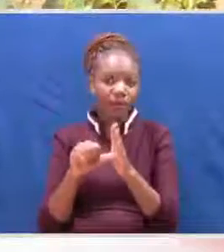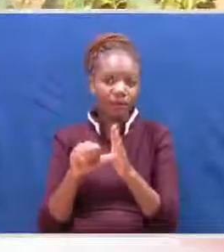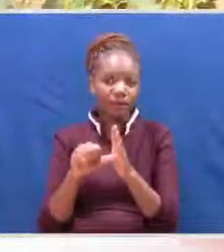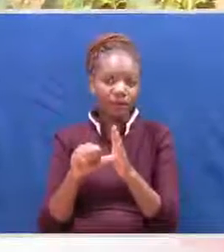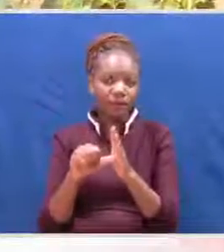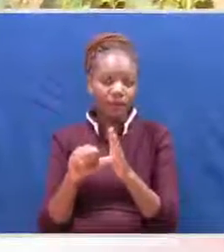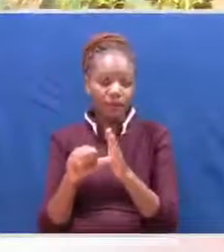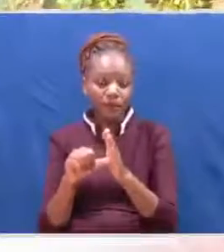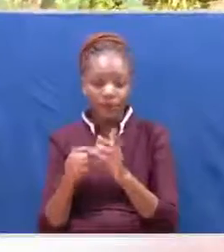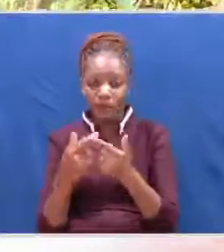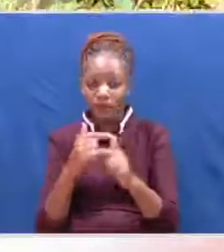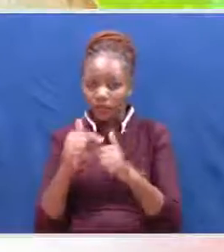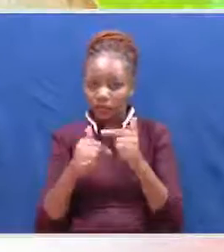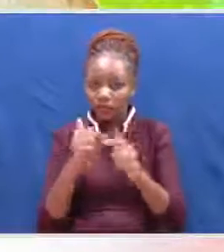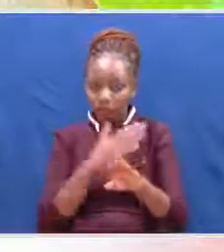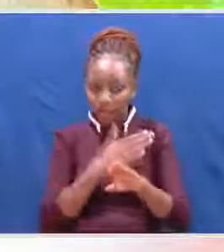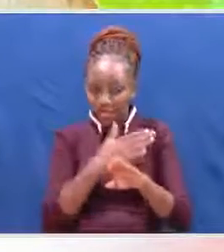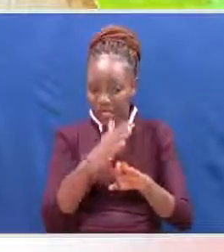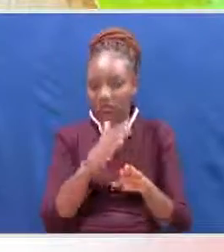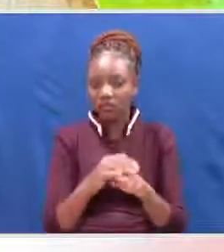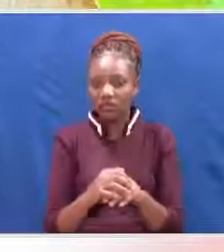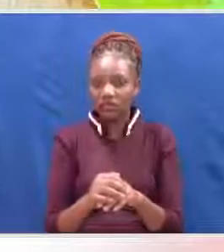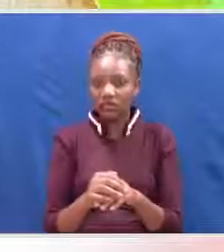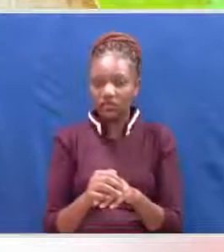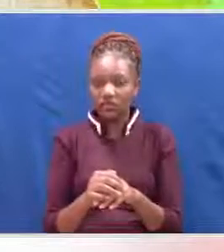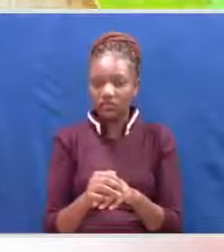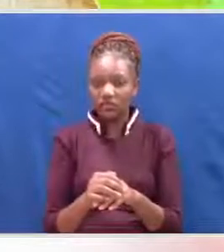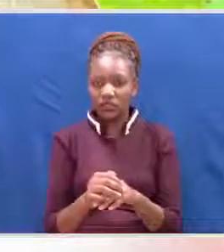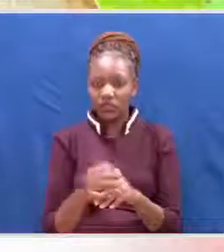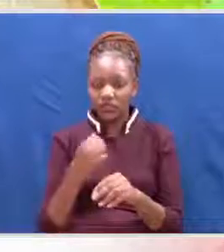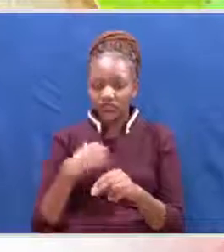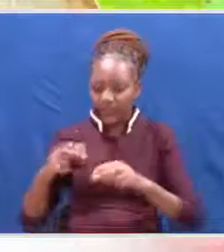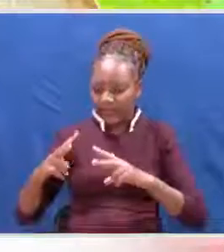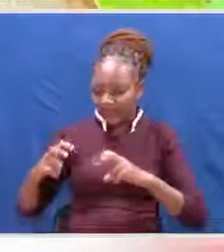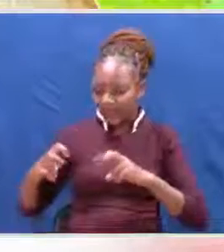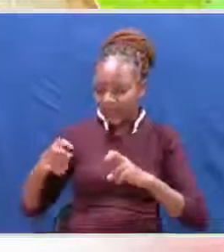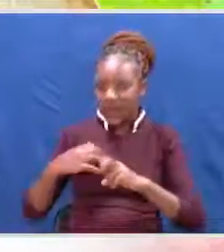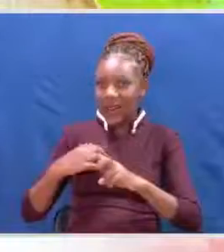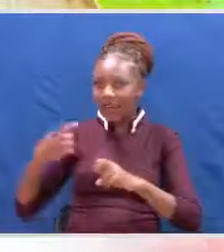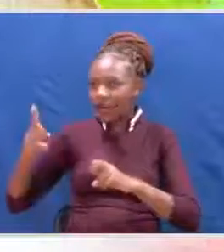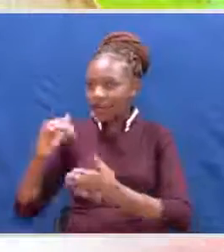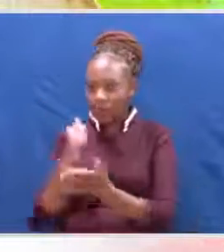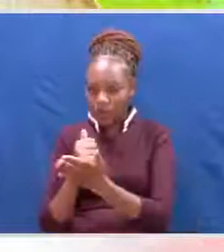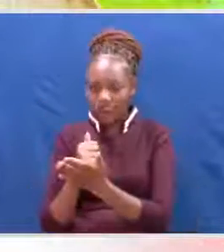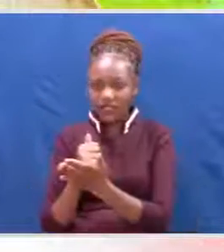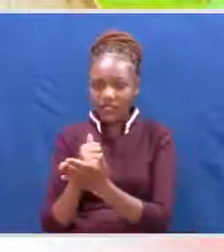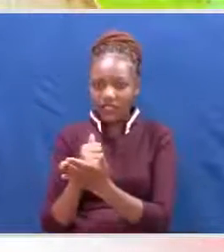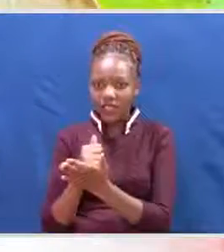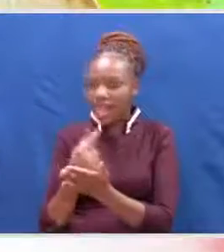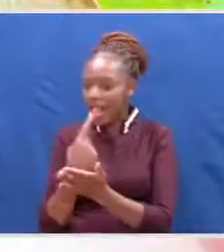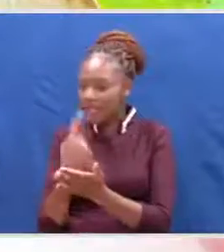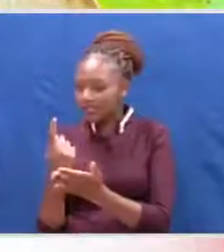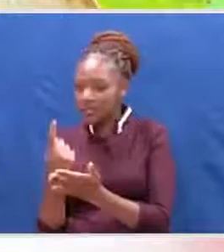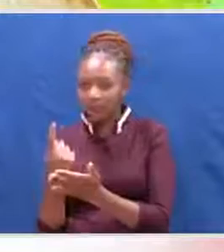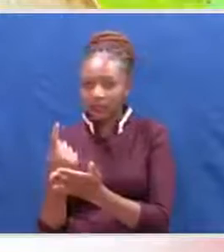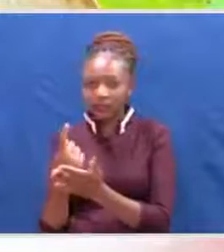but playing the delay tactic. So kuna pata check-up, naenda kwa ofisi ya team, naambia inafaa nifanye hivi